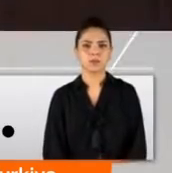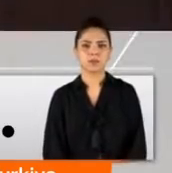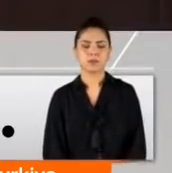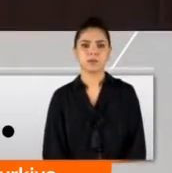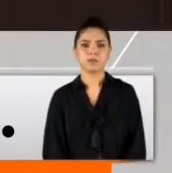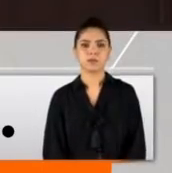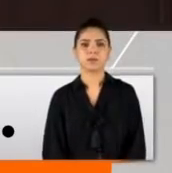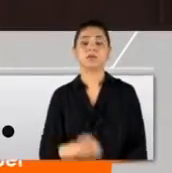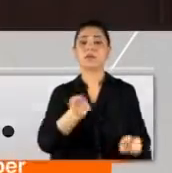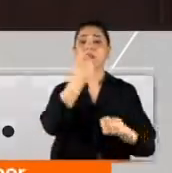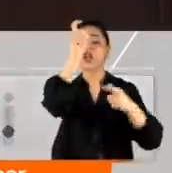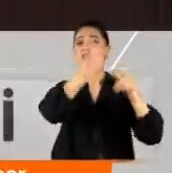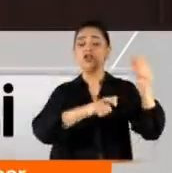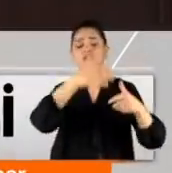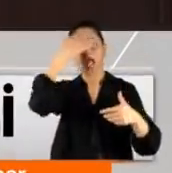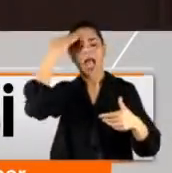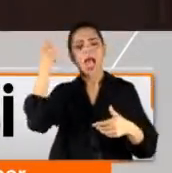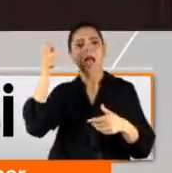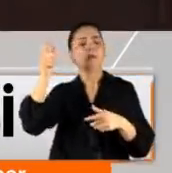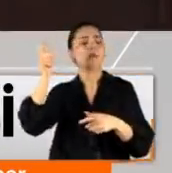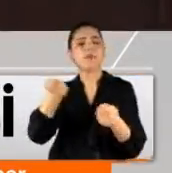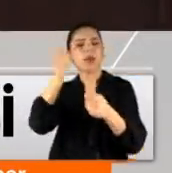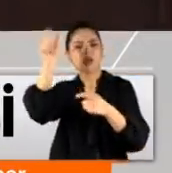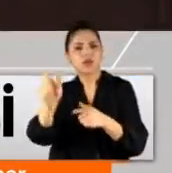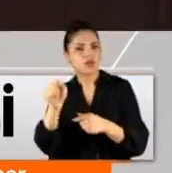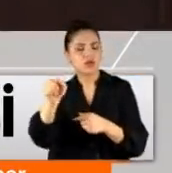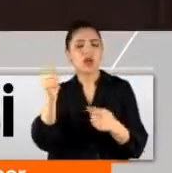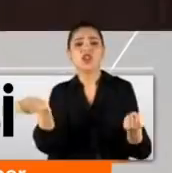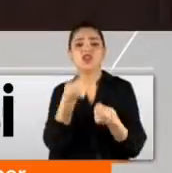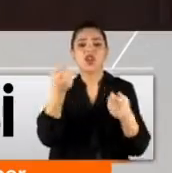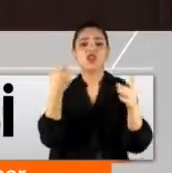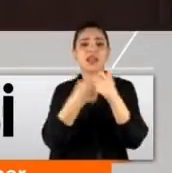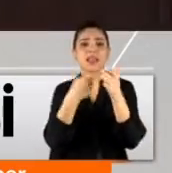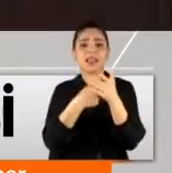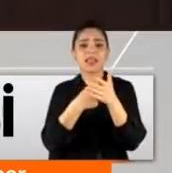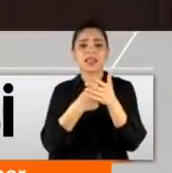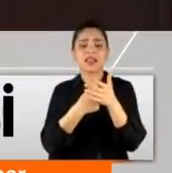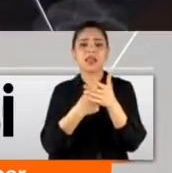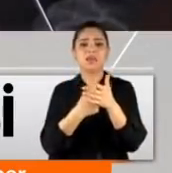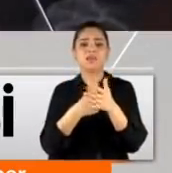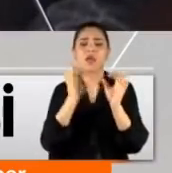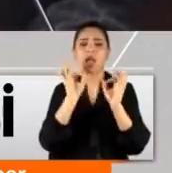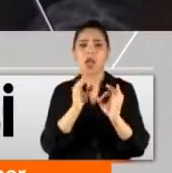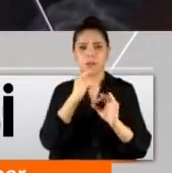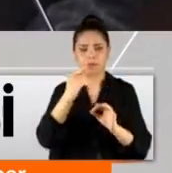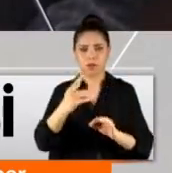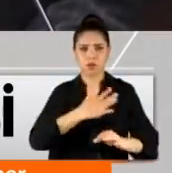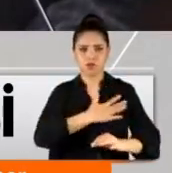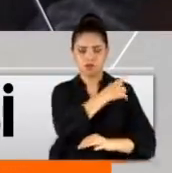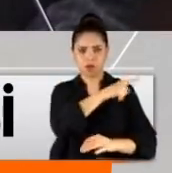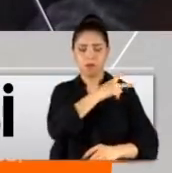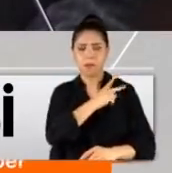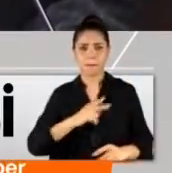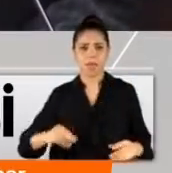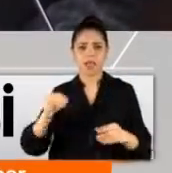İşçinin, emekçinin, çalışanların isimlerini dillerinden düşürmeyen CHP'nin